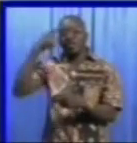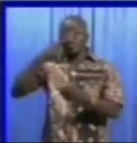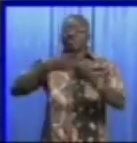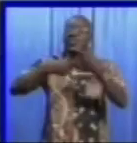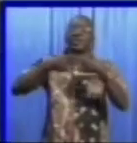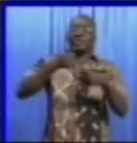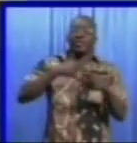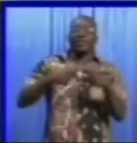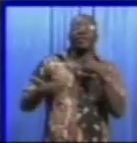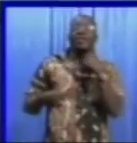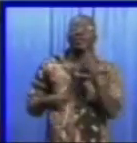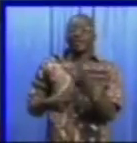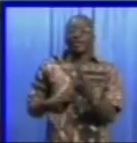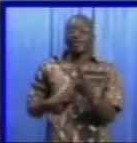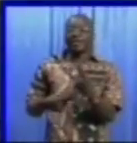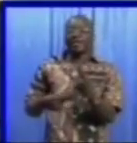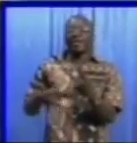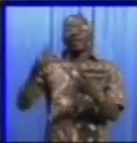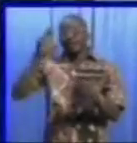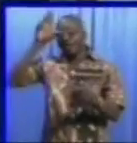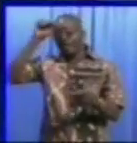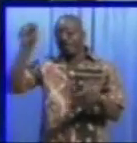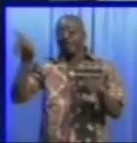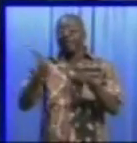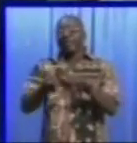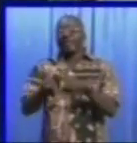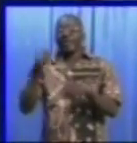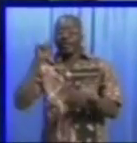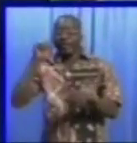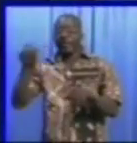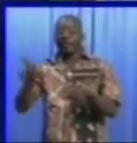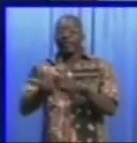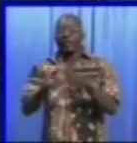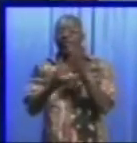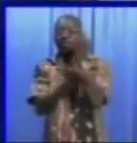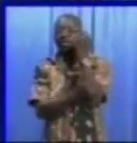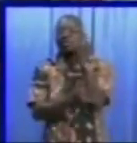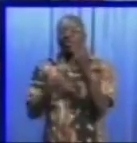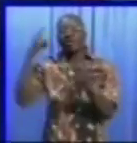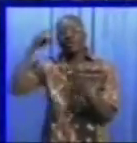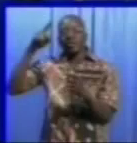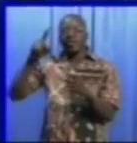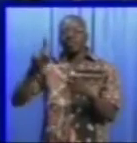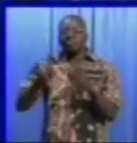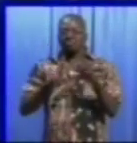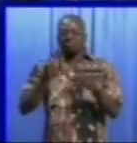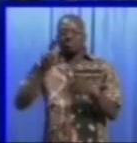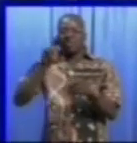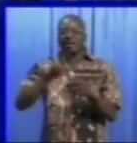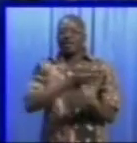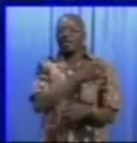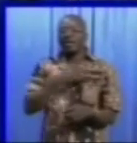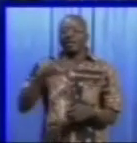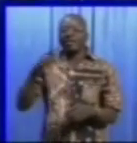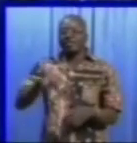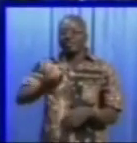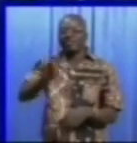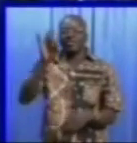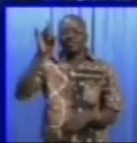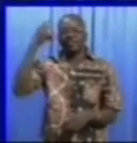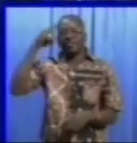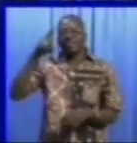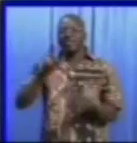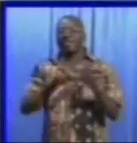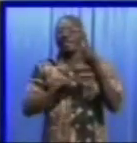les filles et les fils du pays autour d'un projet commun qui invite les